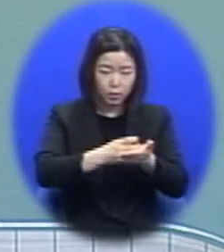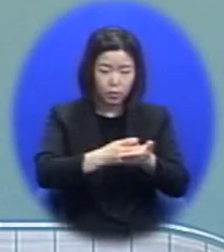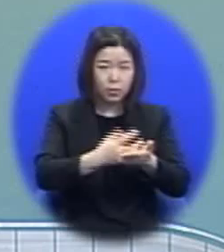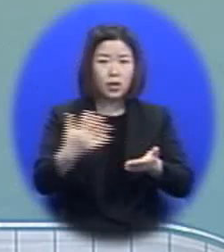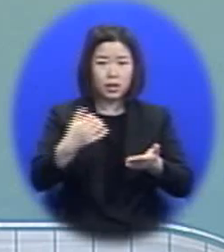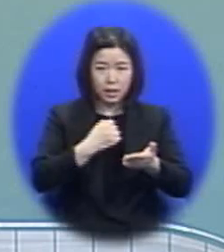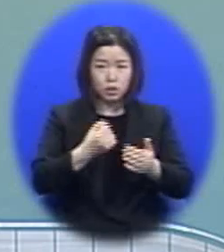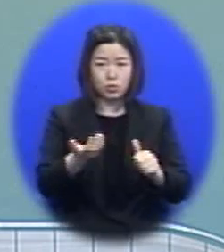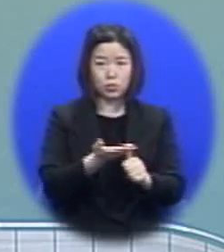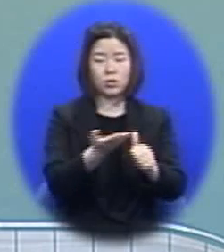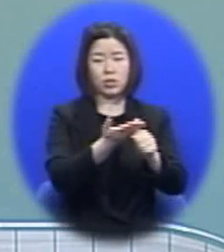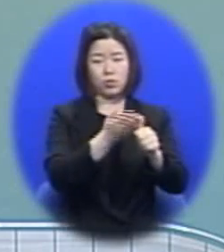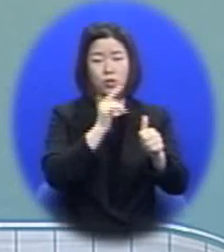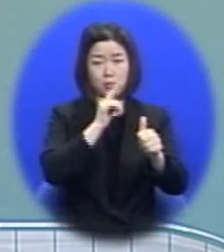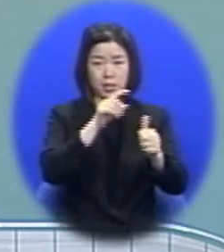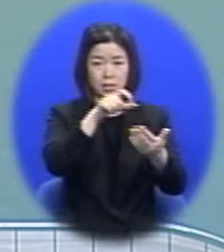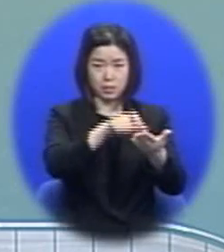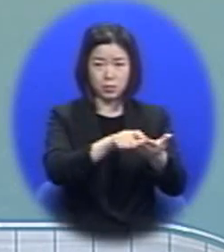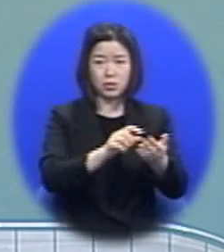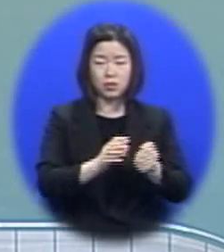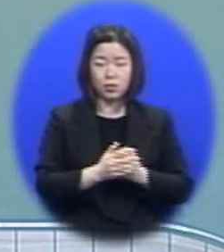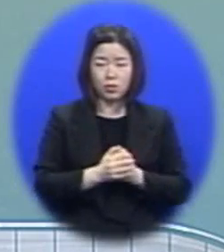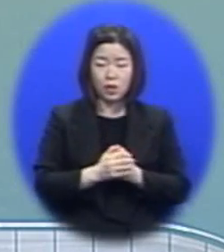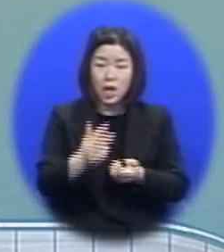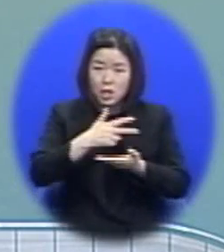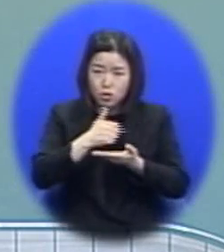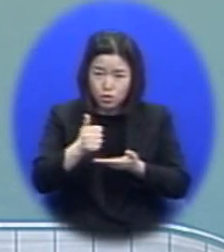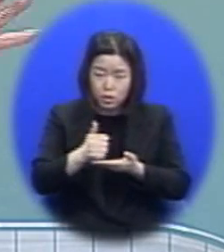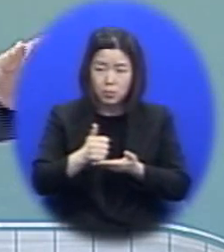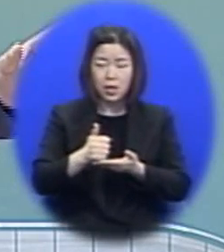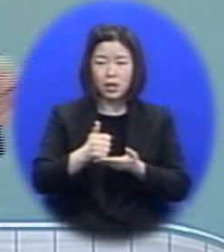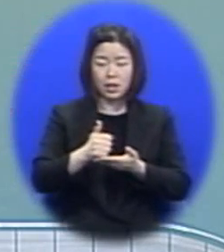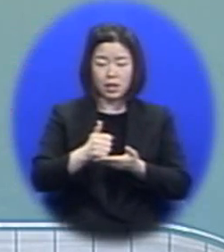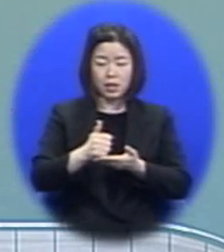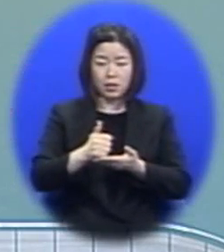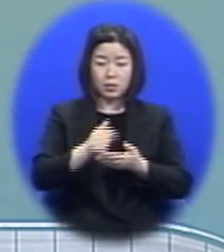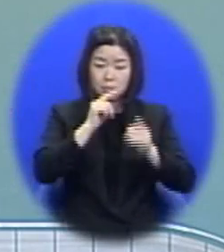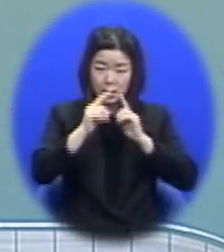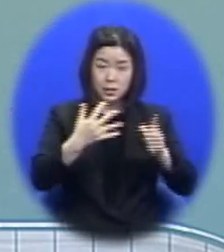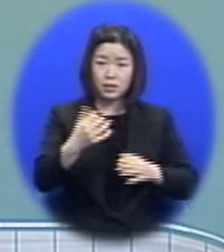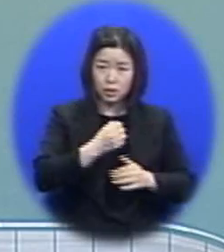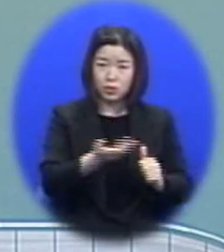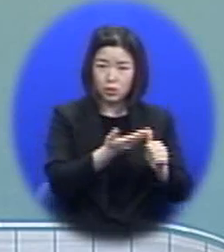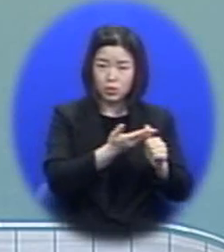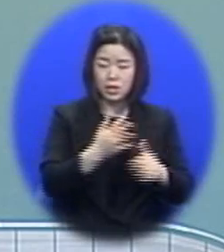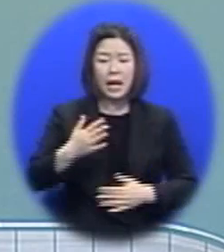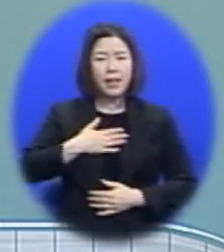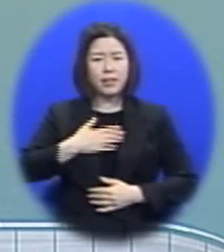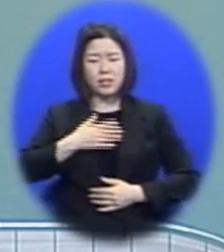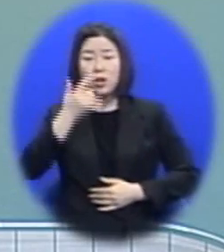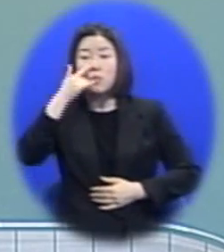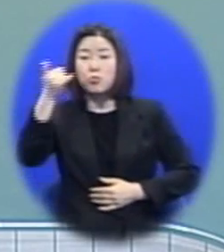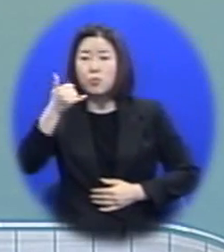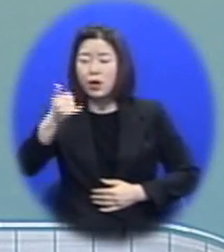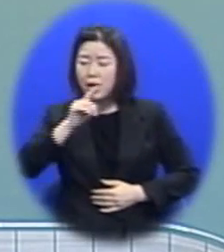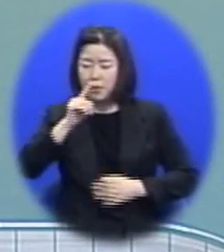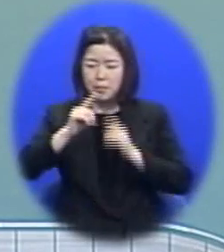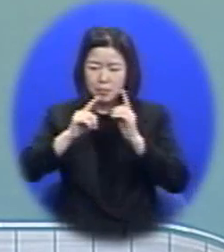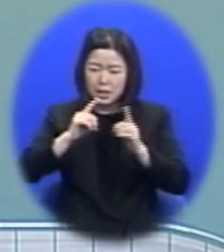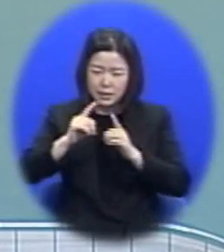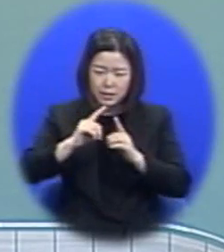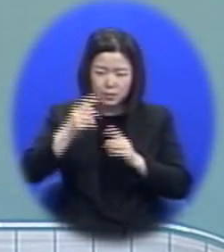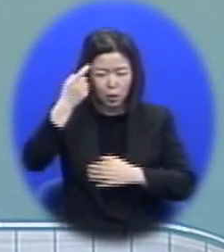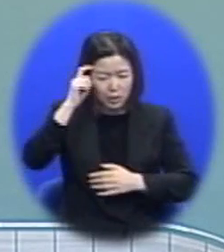말씀은 부모 자신의 교양과 훈계로 양육하지 말라 그런 뜻입니다 이제는 더 이상 부모